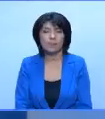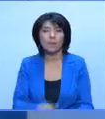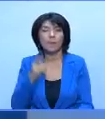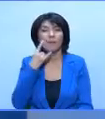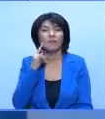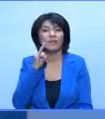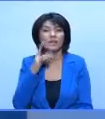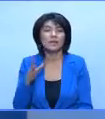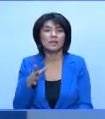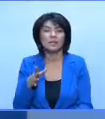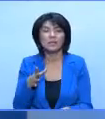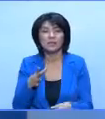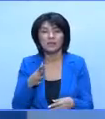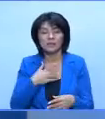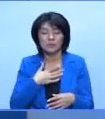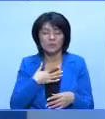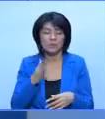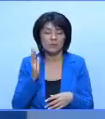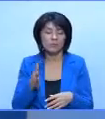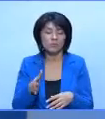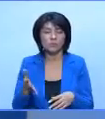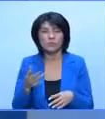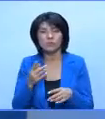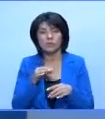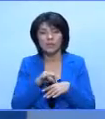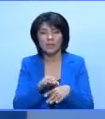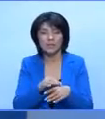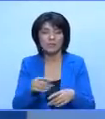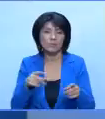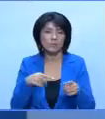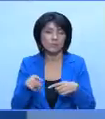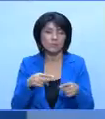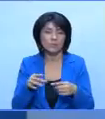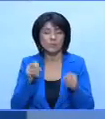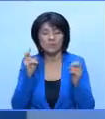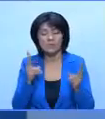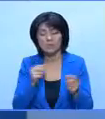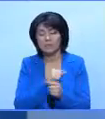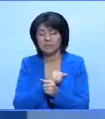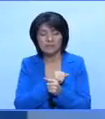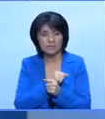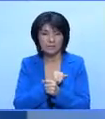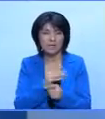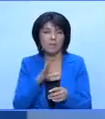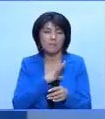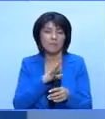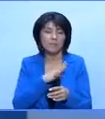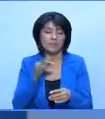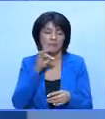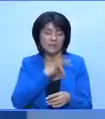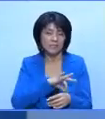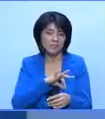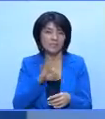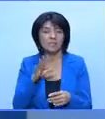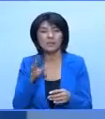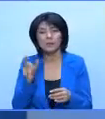Павлодарда халықаралық ақтаяқ күні атап өтілді. Қуат Абусейітов атындағы мәдени демалыс орталығында қоғамға пайдалы болуға